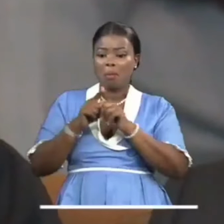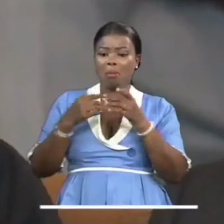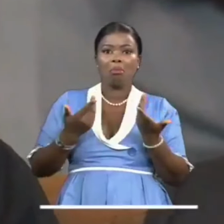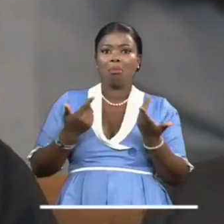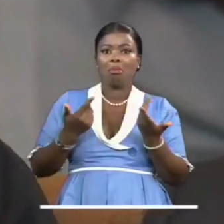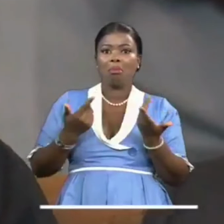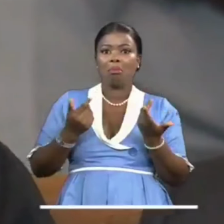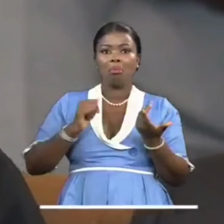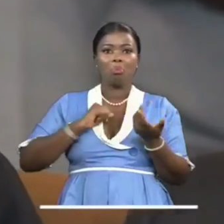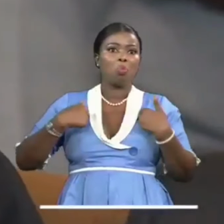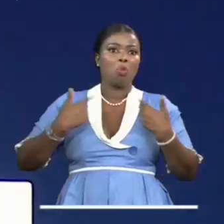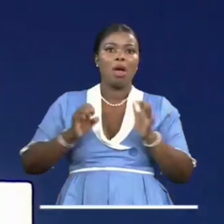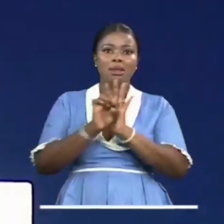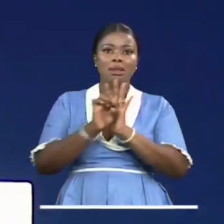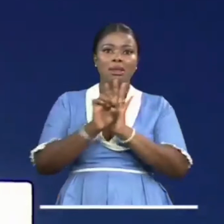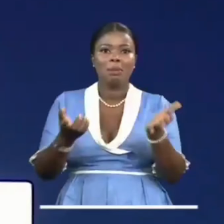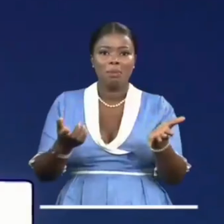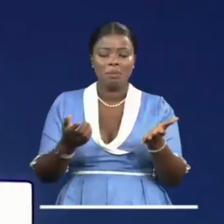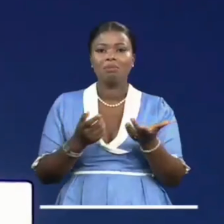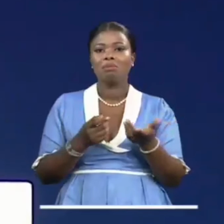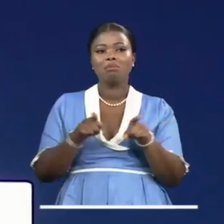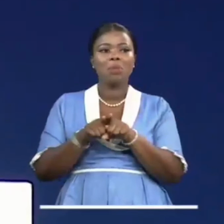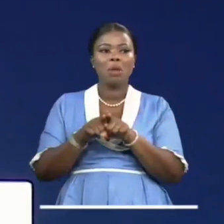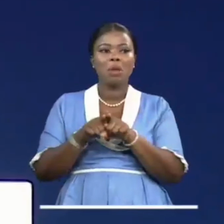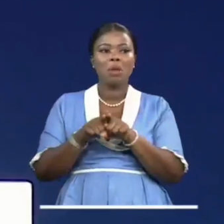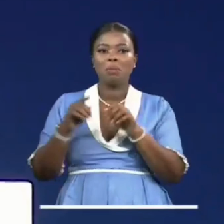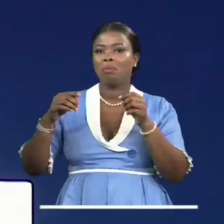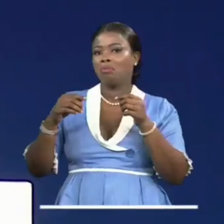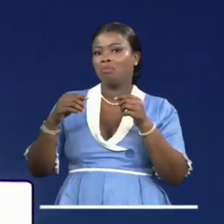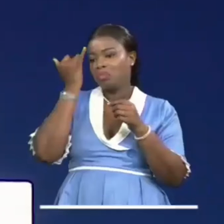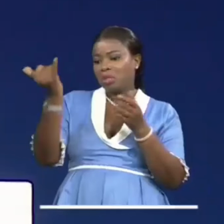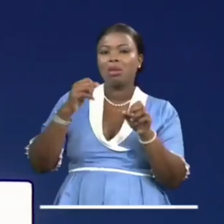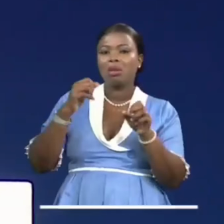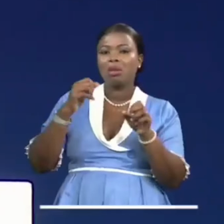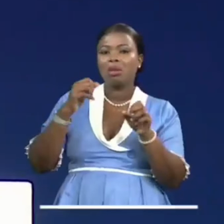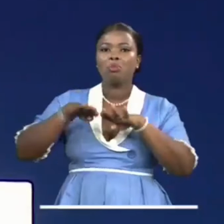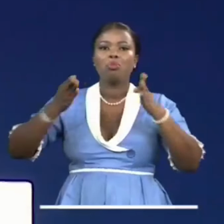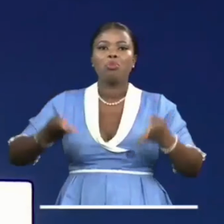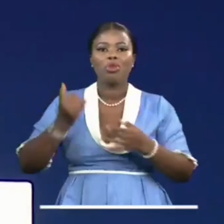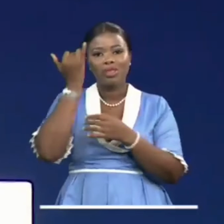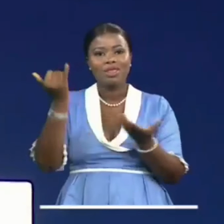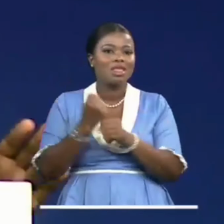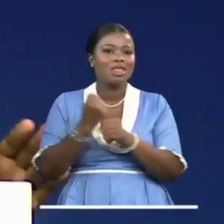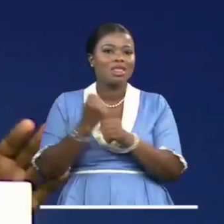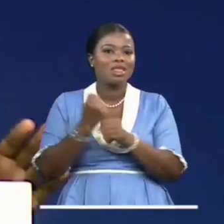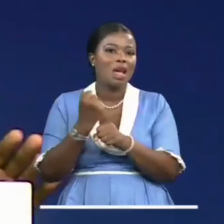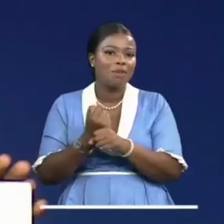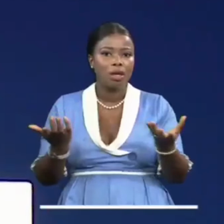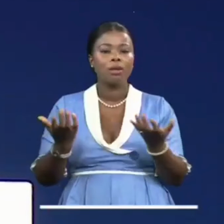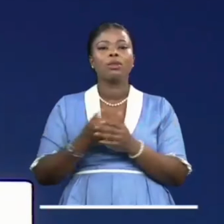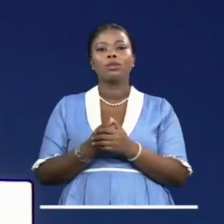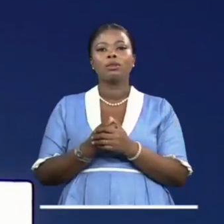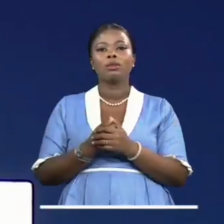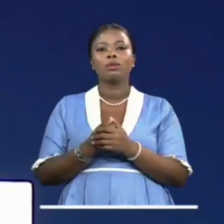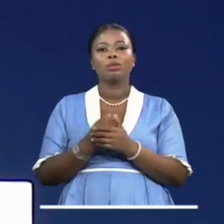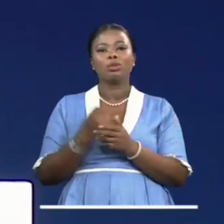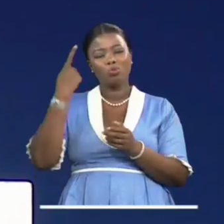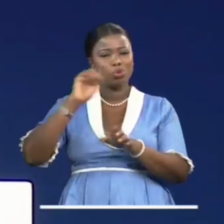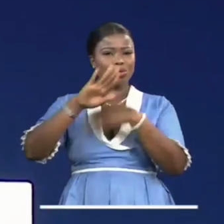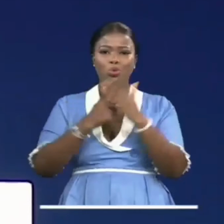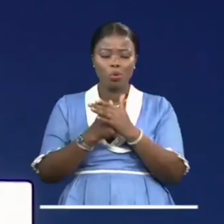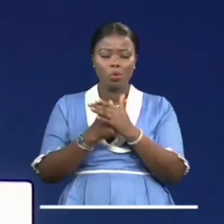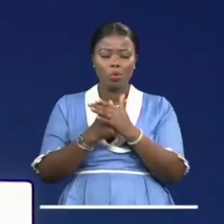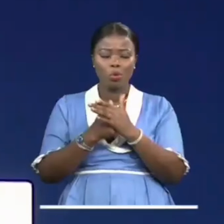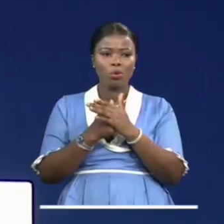la petite et moyen entreprise sénégalaise qui ve faire des affaires il faut que ce soit fluide et c'est pour tout le monde le secteur privé international à sa